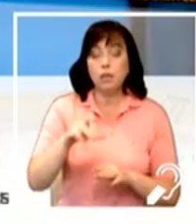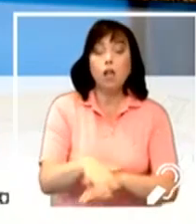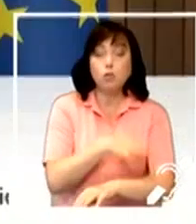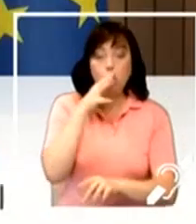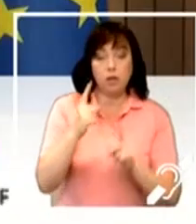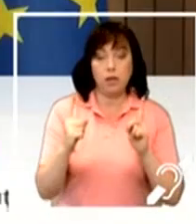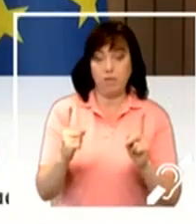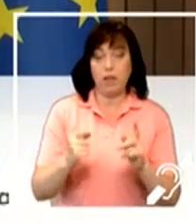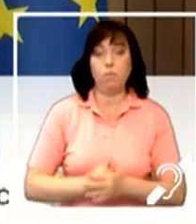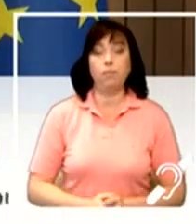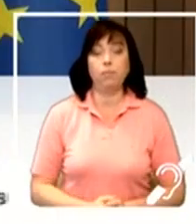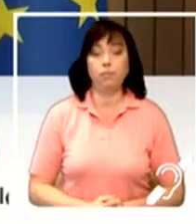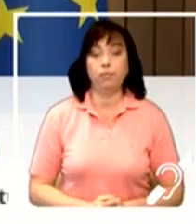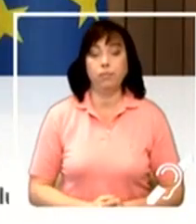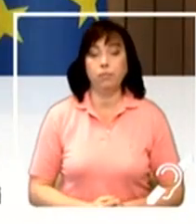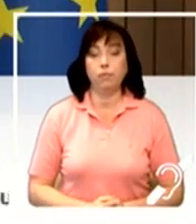lung.